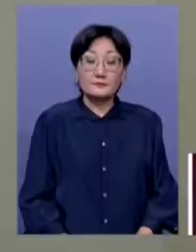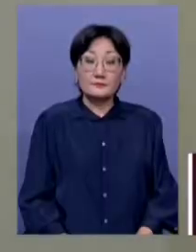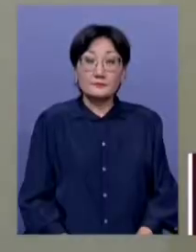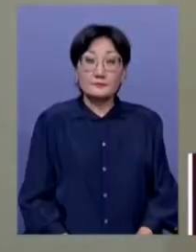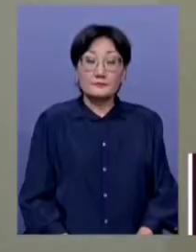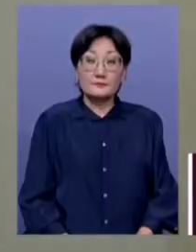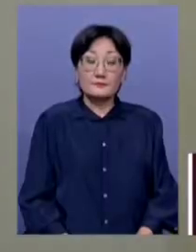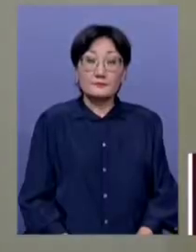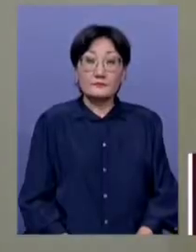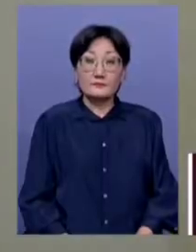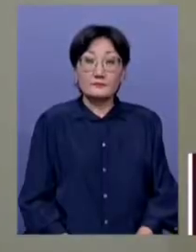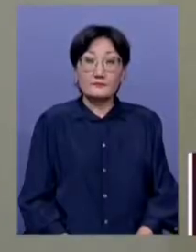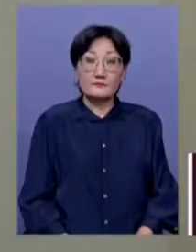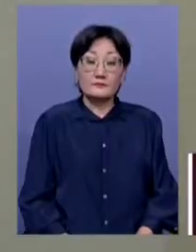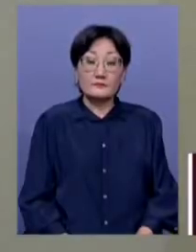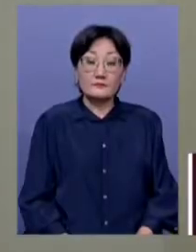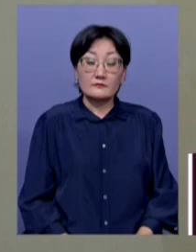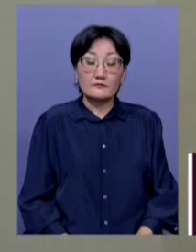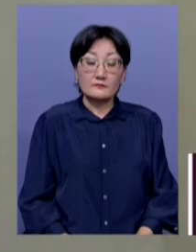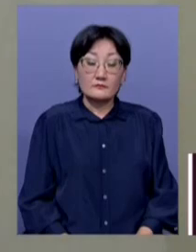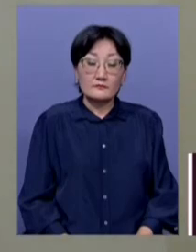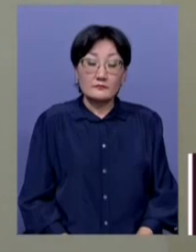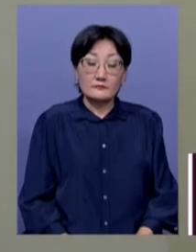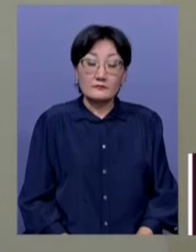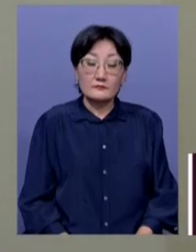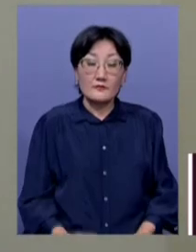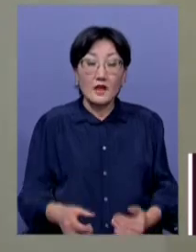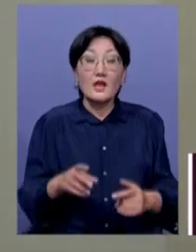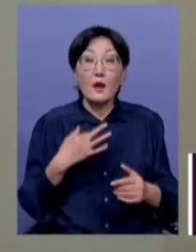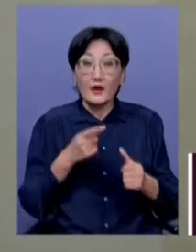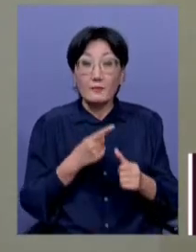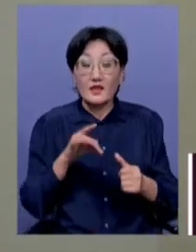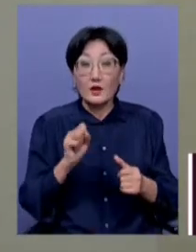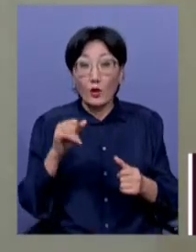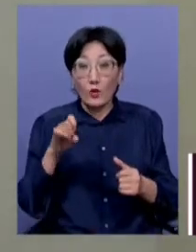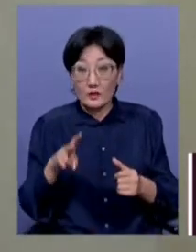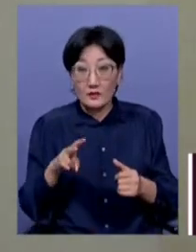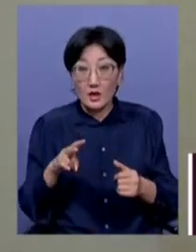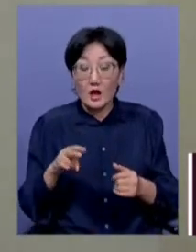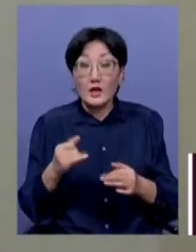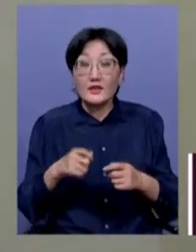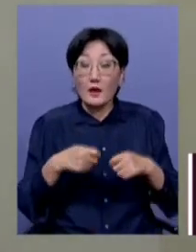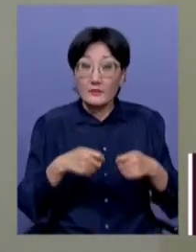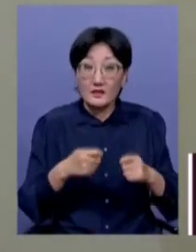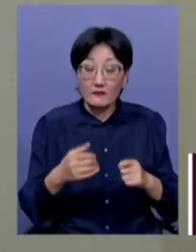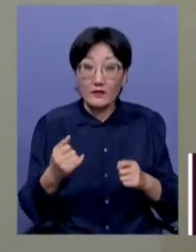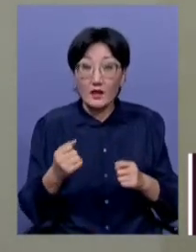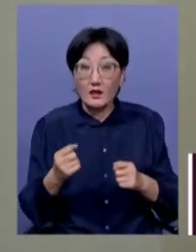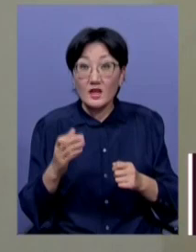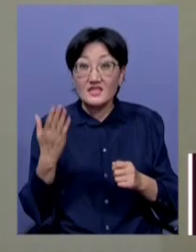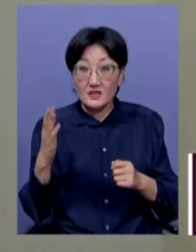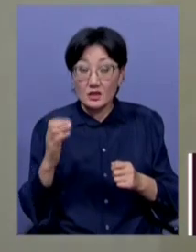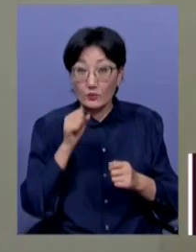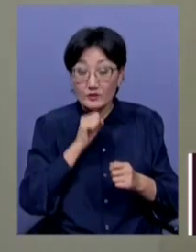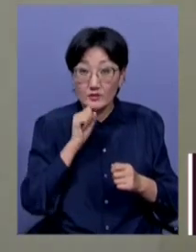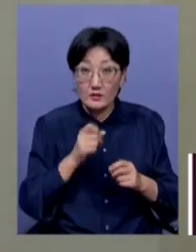по имени Раван, предложил мне купить у него зеркала. Я купил ему эти зеркала.